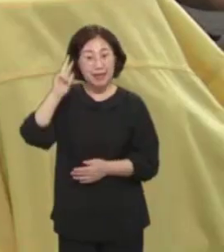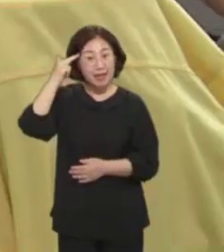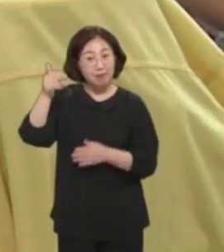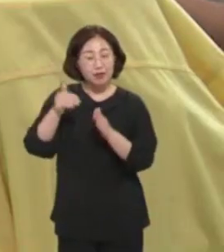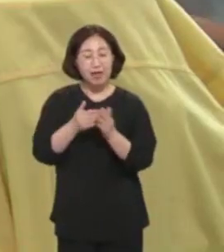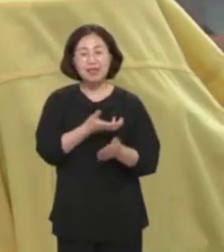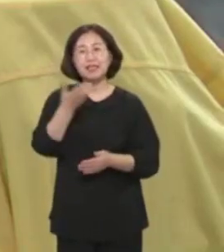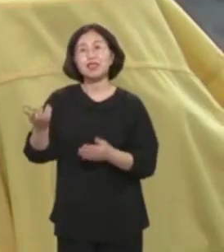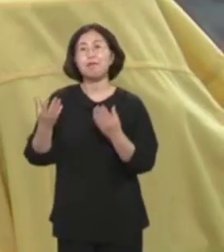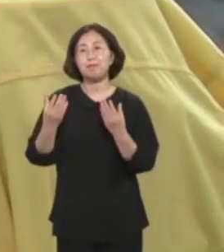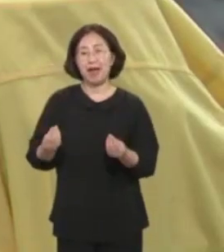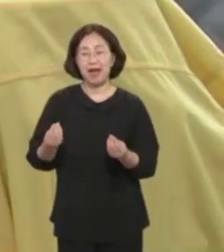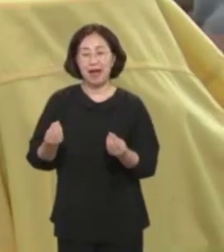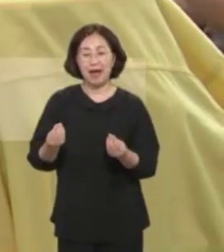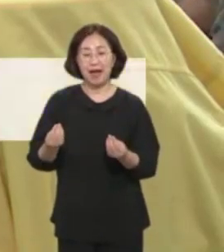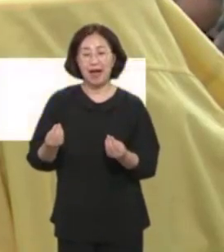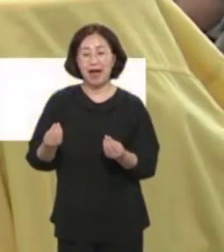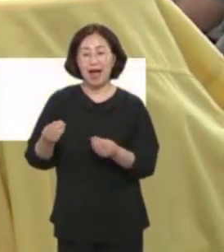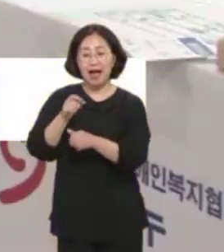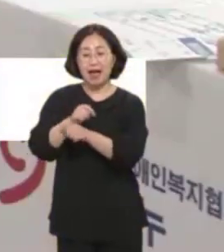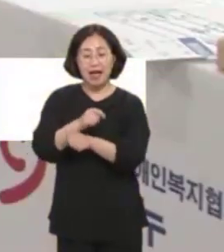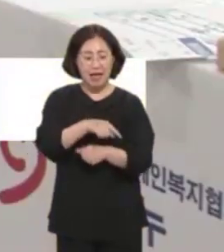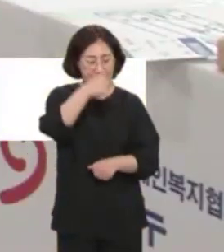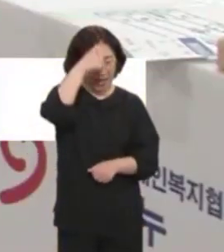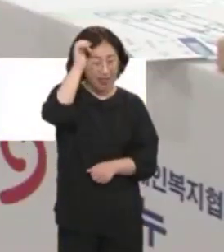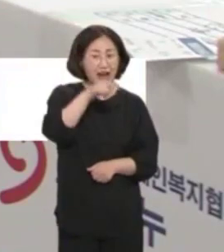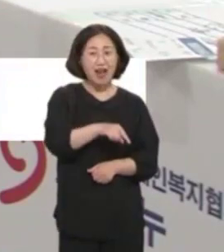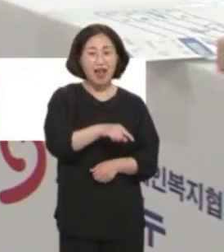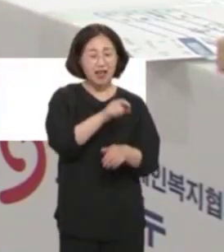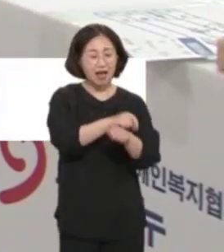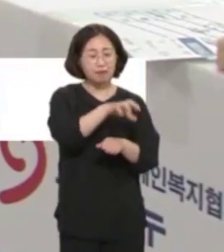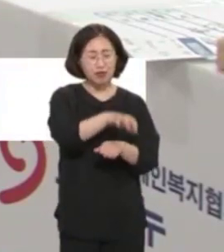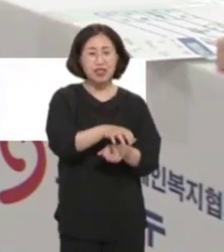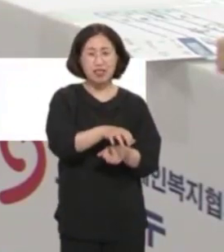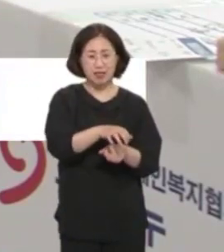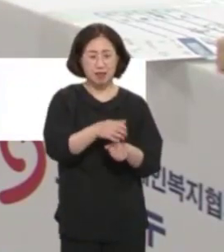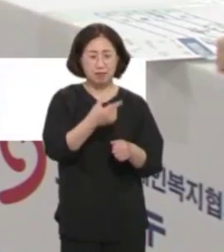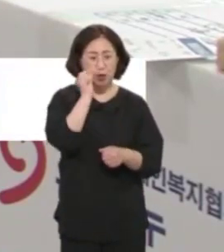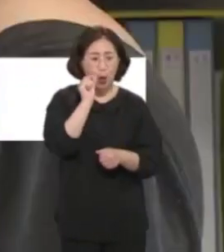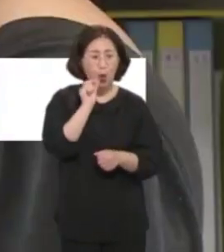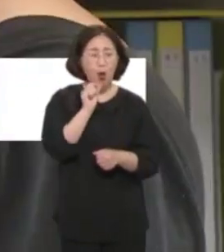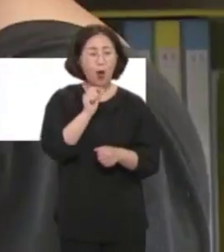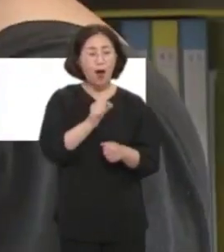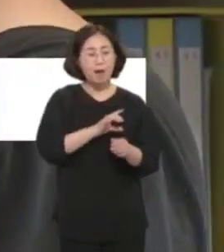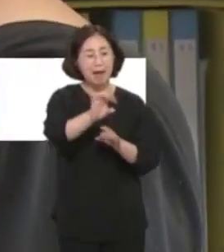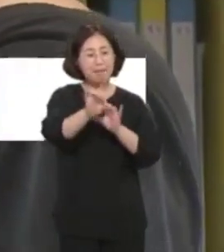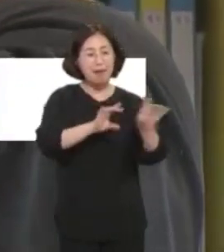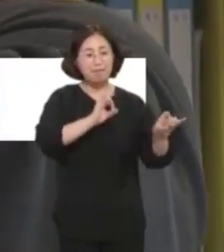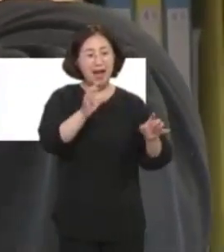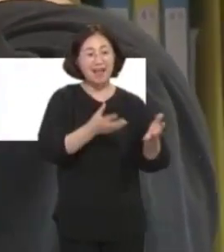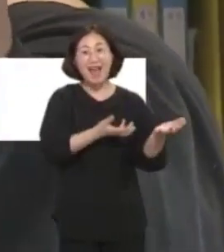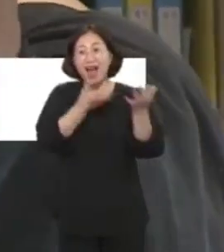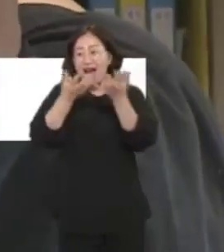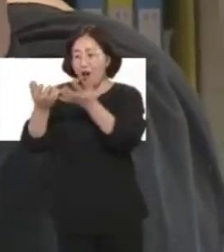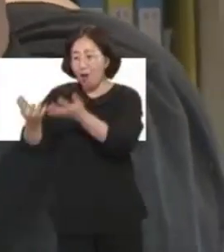이전을 마칠 계획인데 옛 청사의 사무실이 부족해 분산된 부서들도 입주해 업무의 효율성이 높아질 것으로